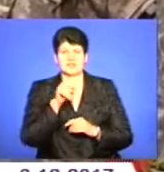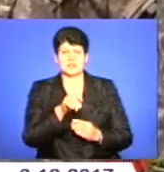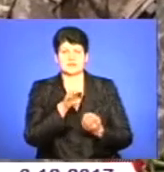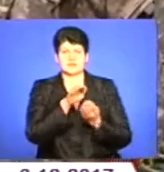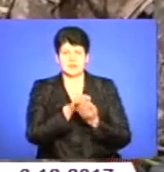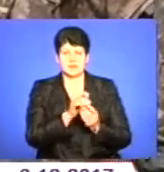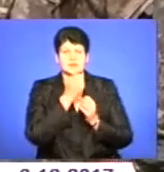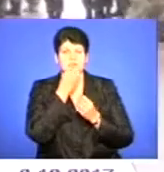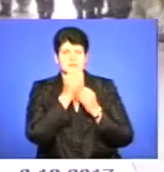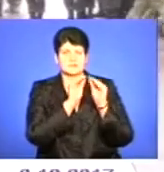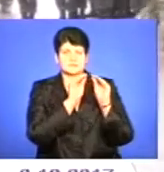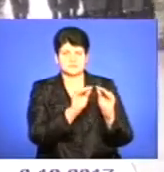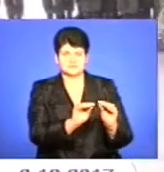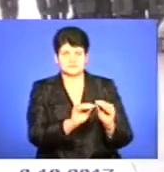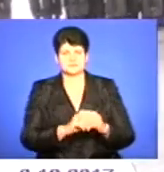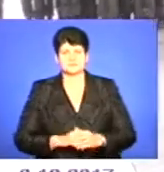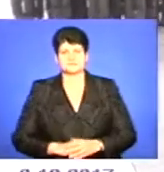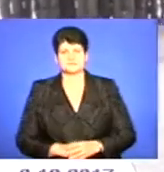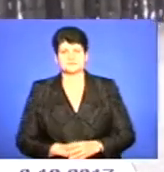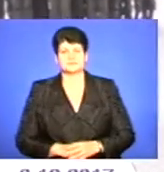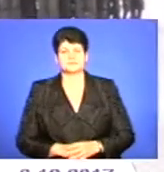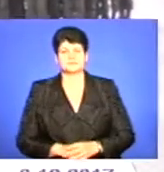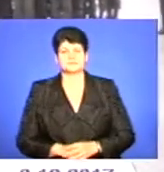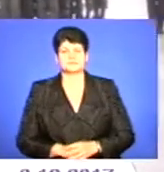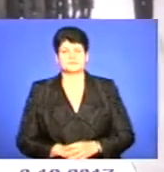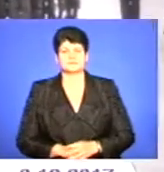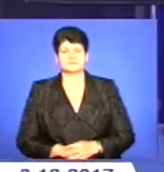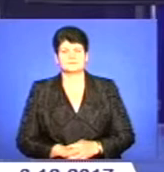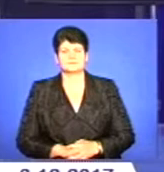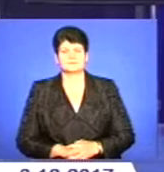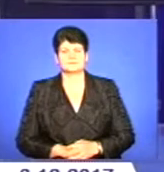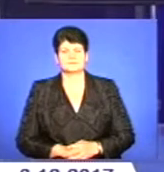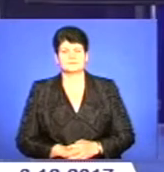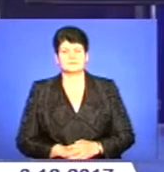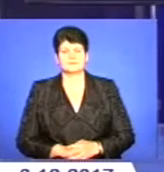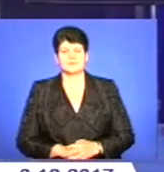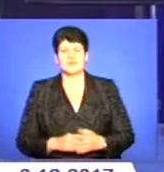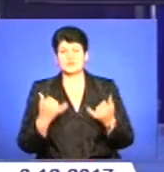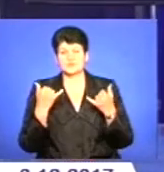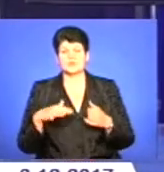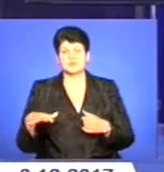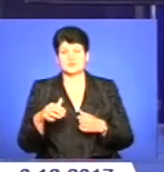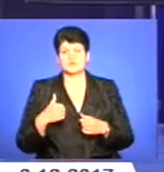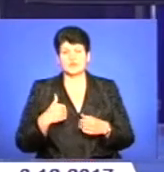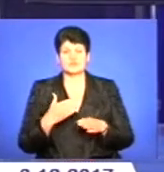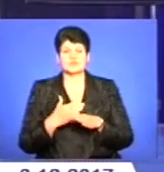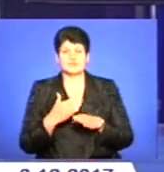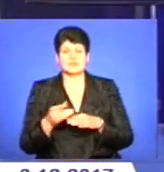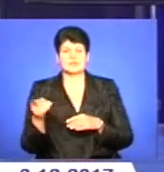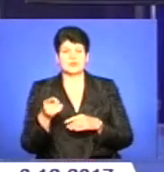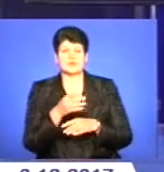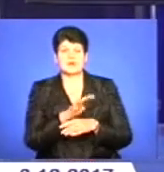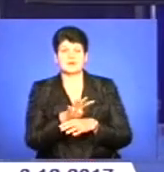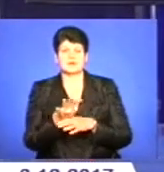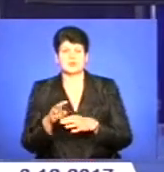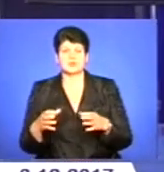кладовищі поклали квіти. Богдан Боденчук, Андрій Бодак, Вісті ТТБ. І сьогодні на території військової частини Тернопільської